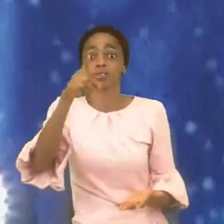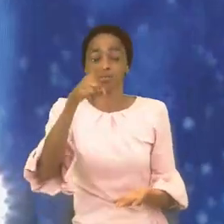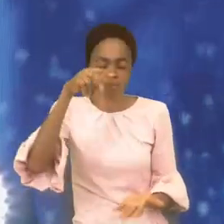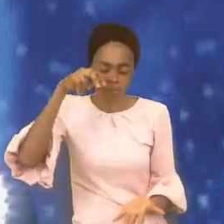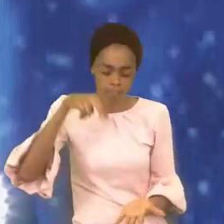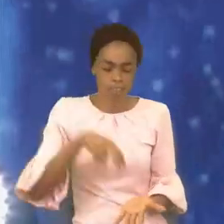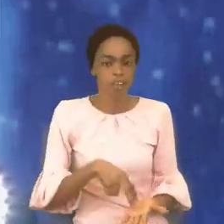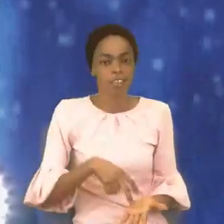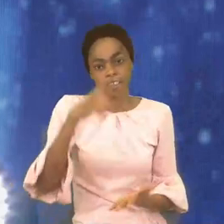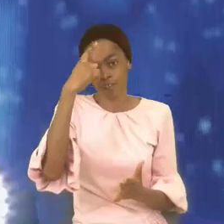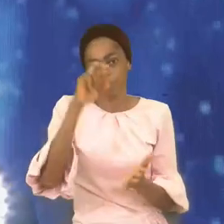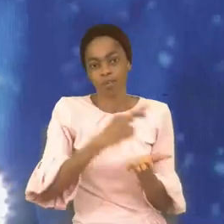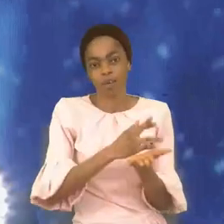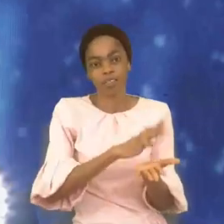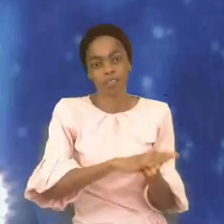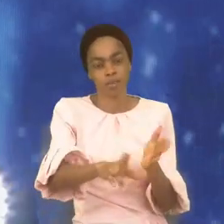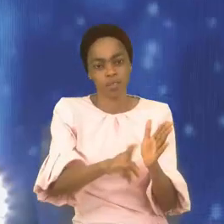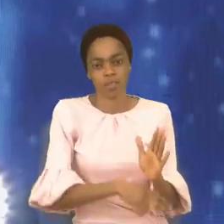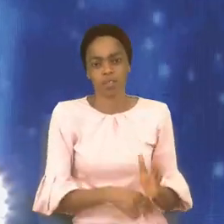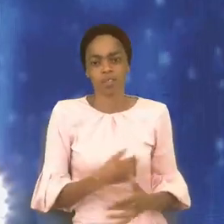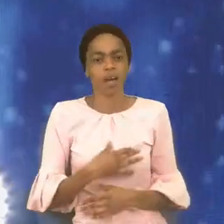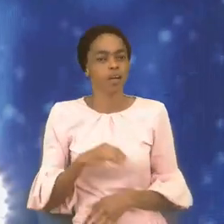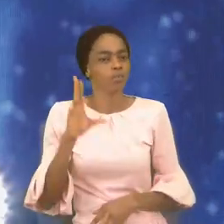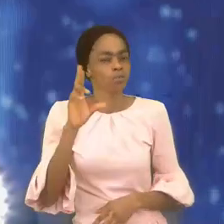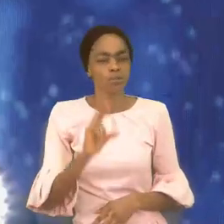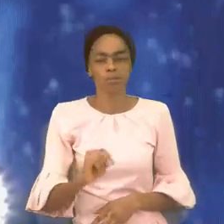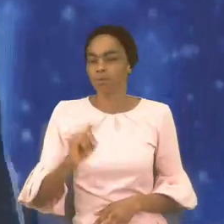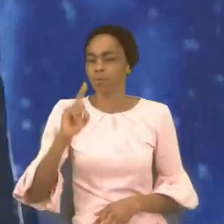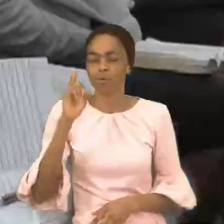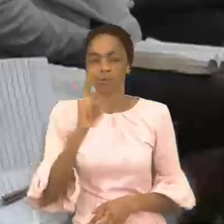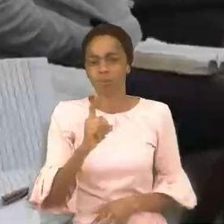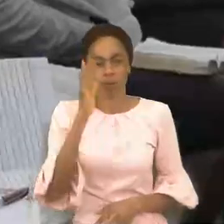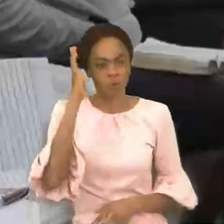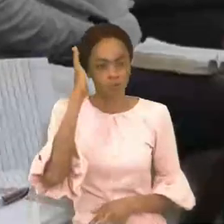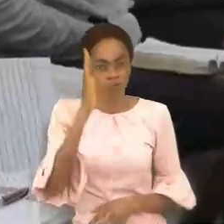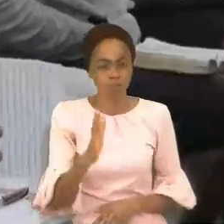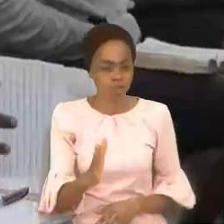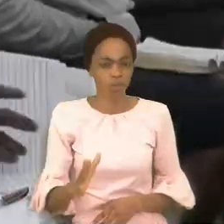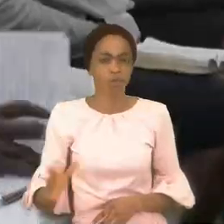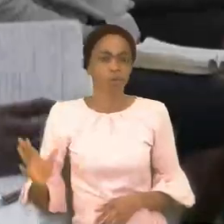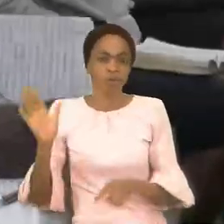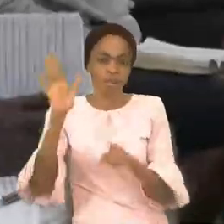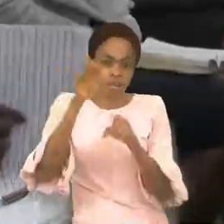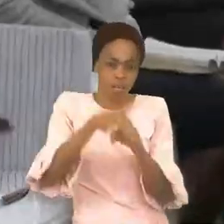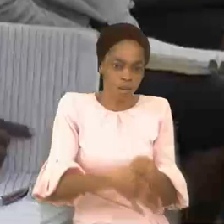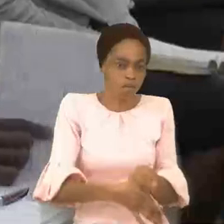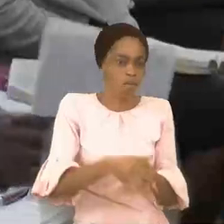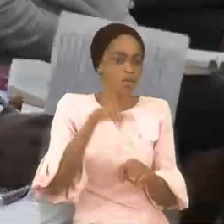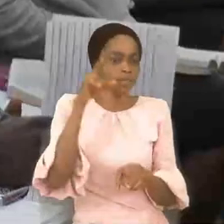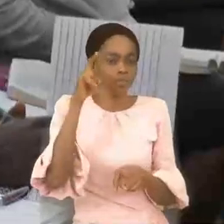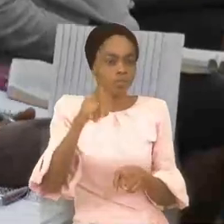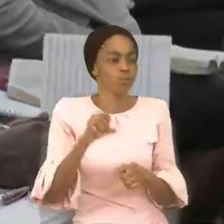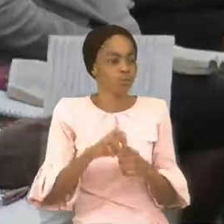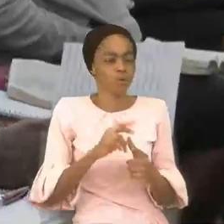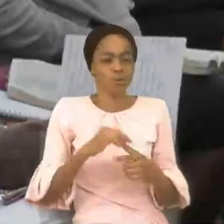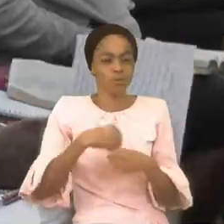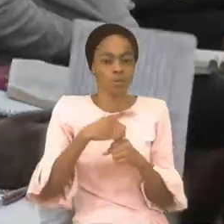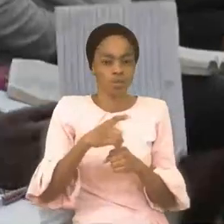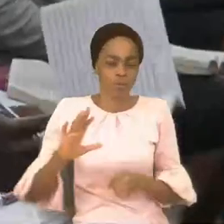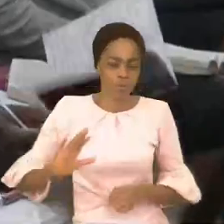tenir pour la justice. Et personne ne pourra faire de toi un lâche et te